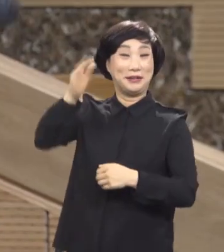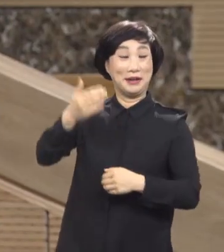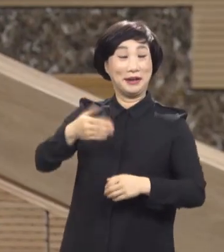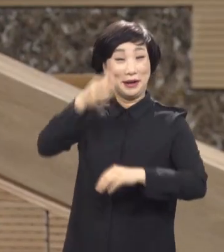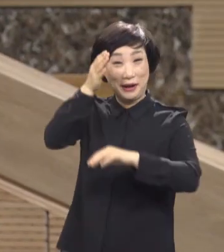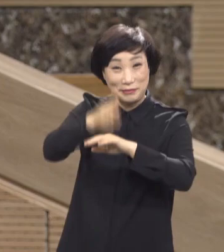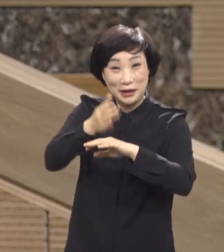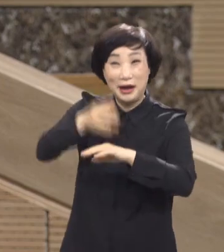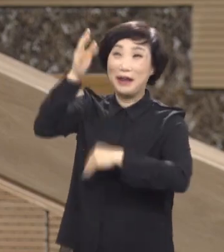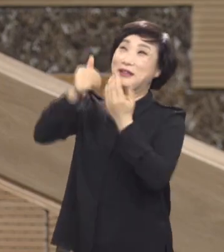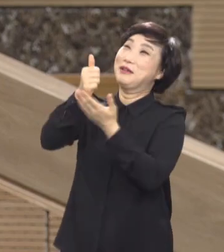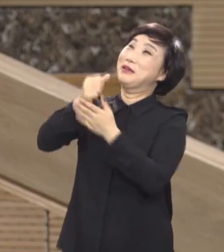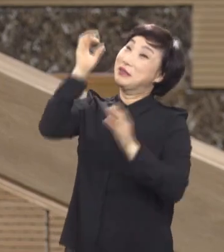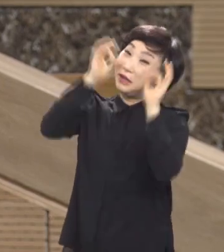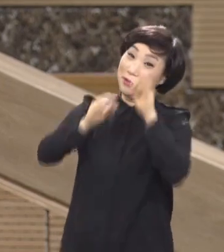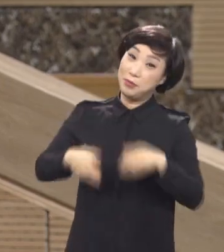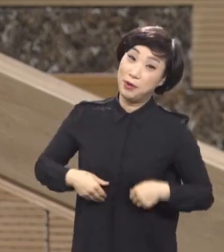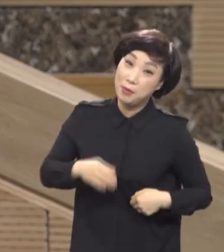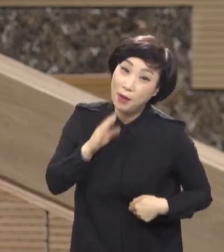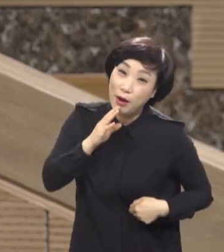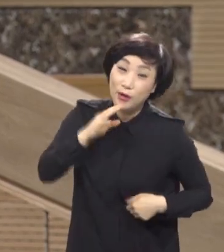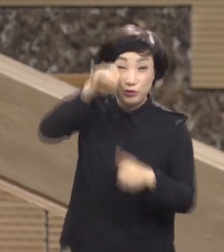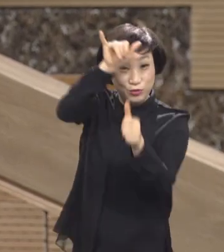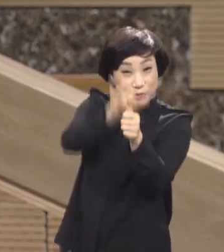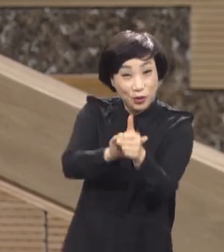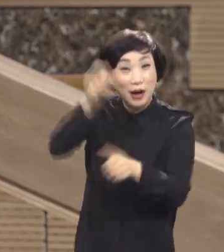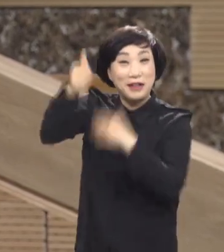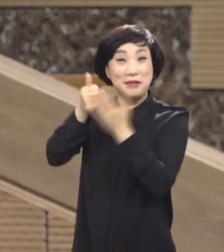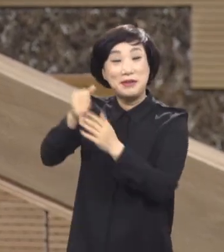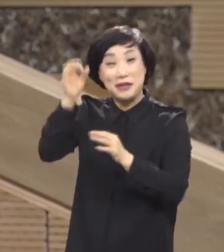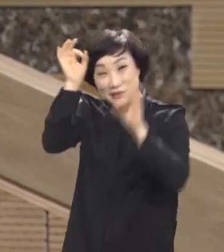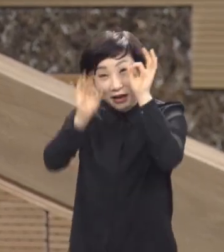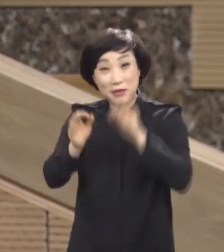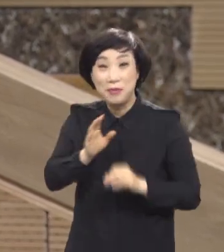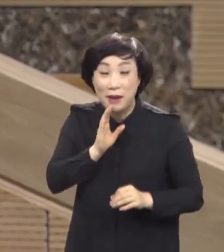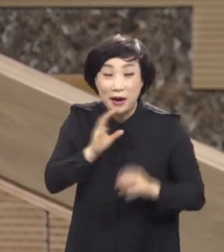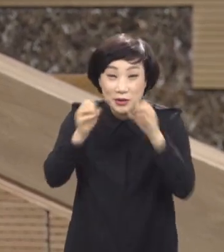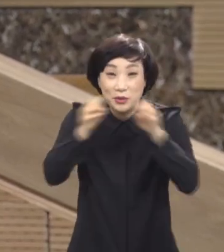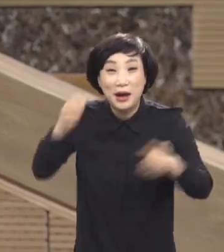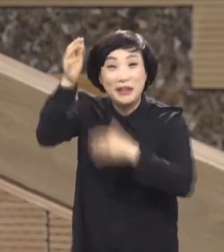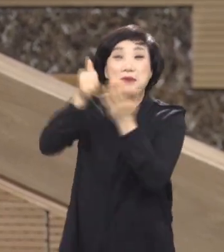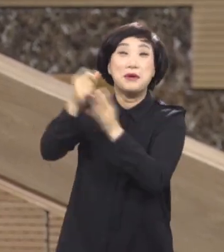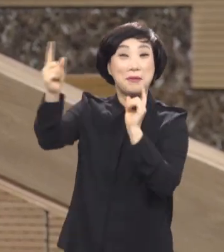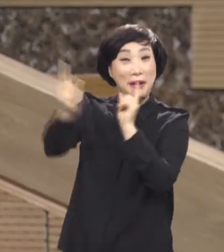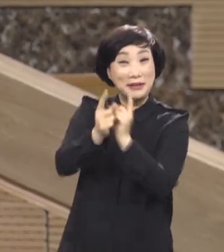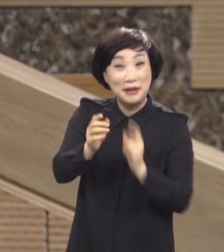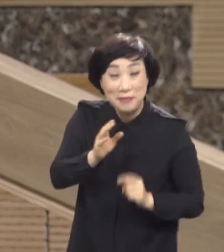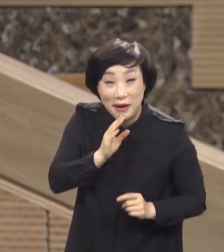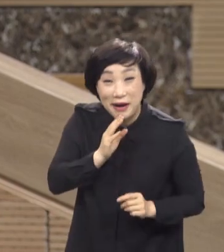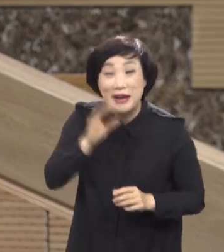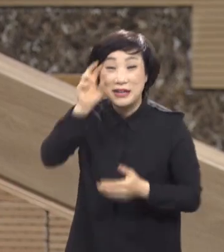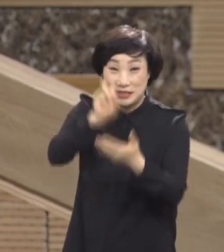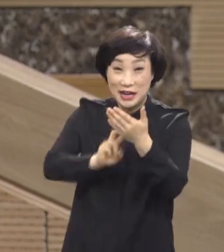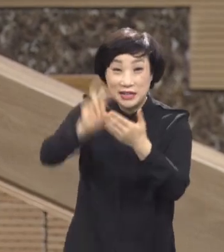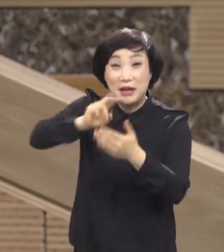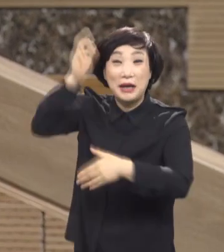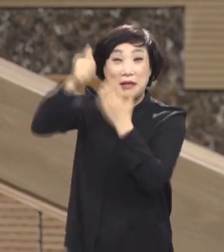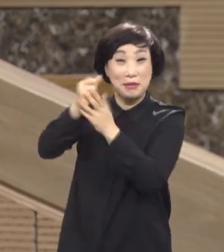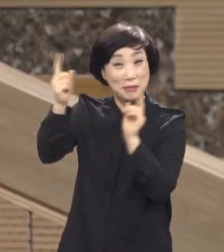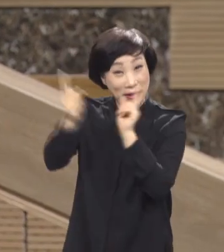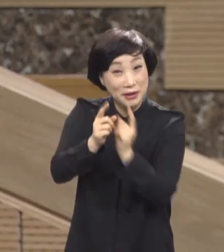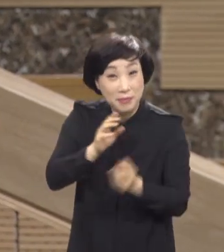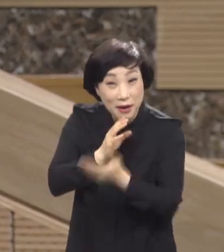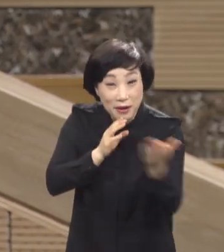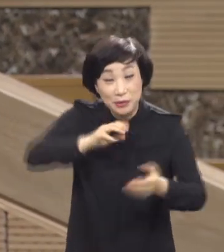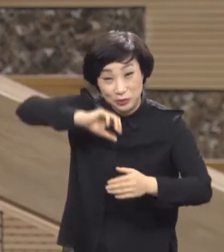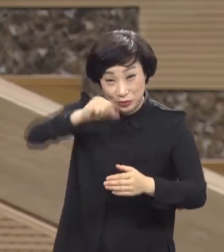감사로 찾아라 충성으로 찾아라 전도로 찾아라 찬양으로 찾아라